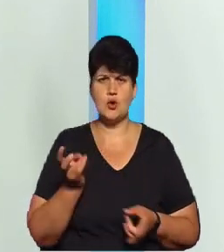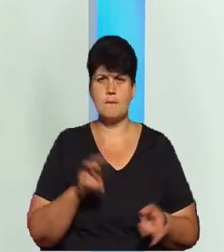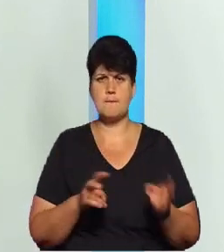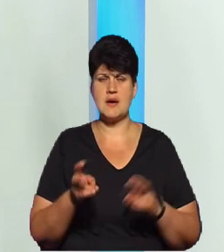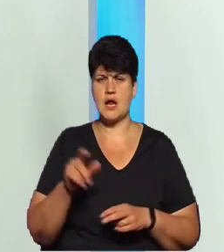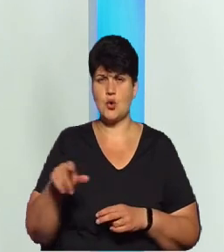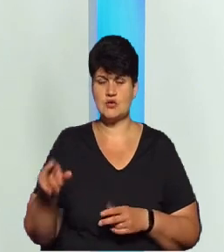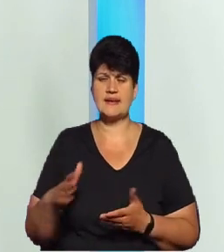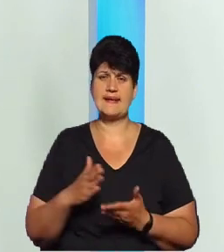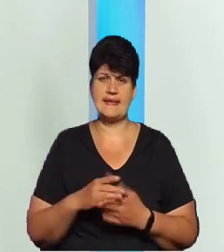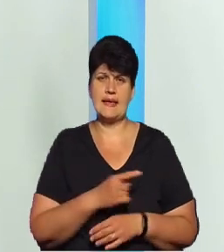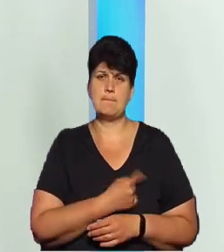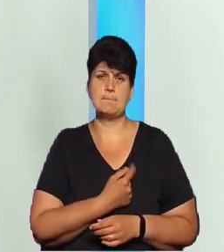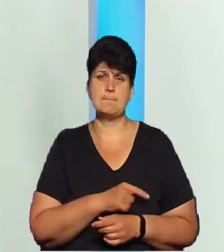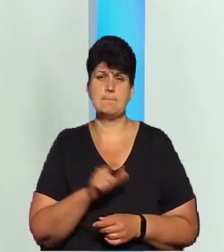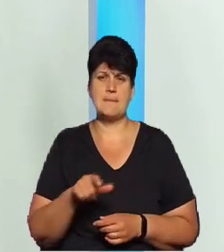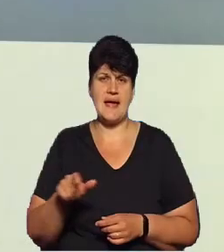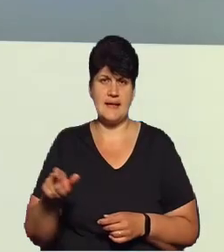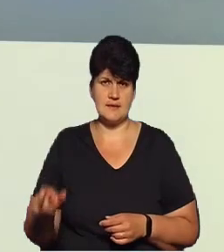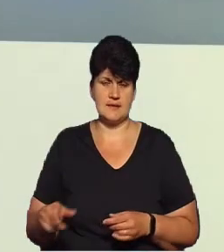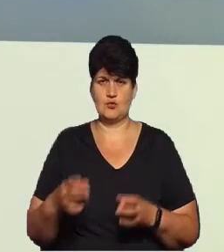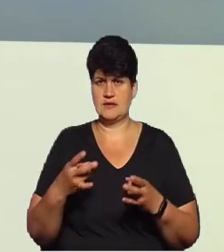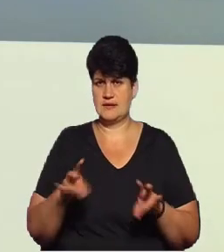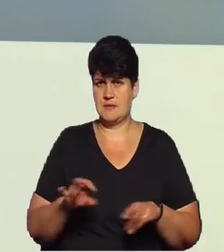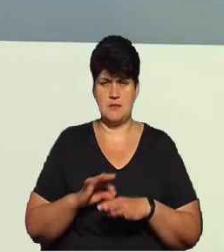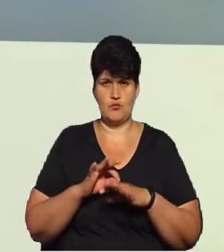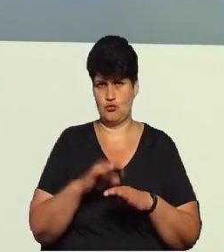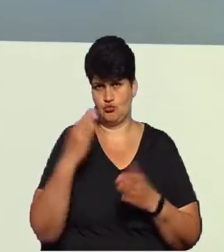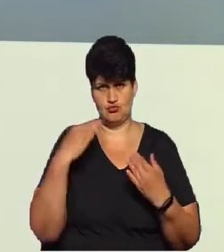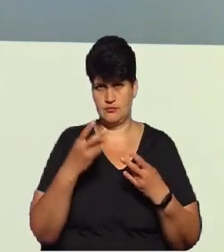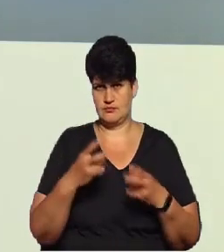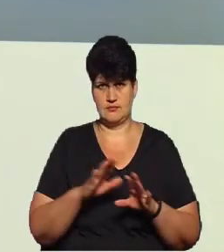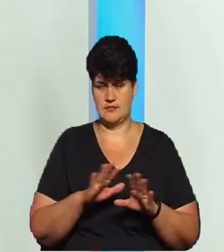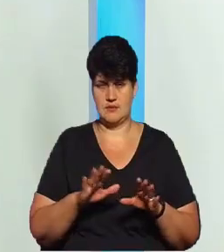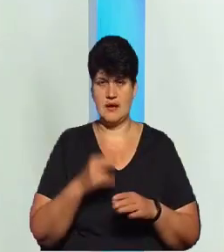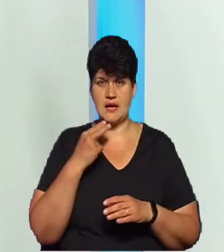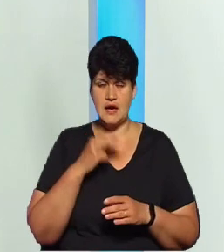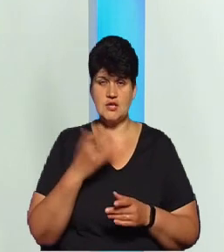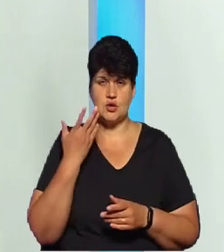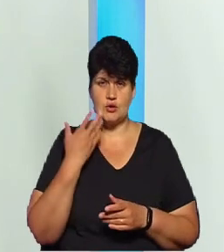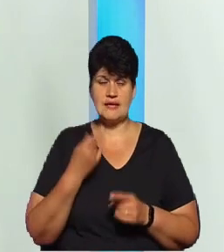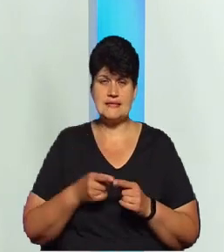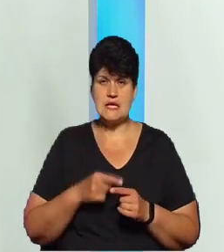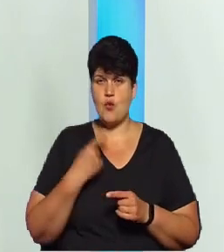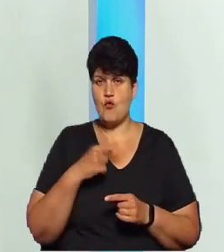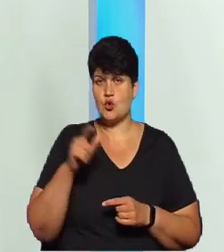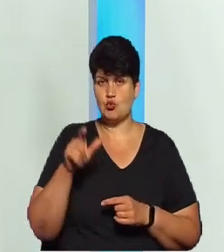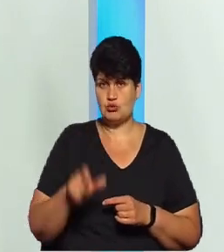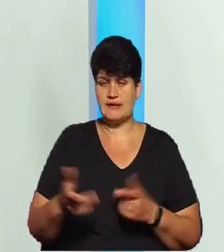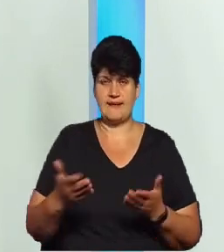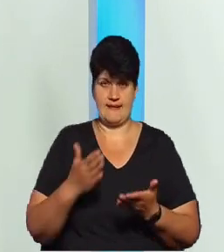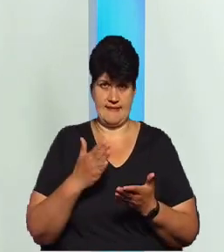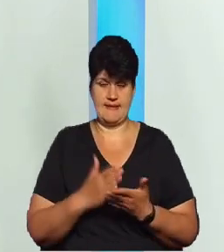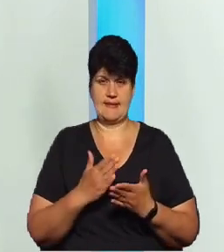медиків. Які... Можливо, нікого не треба буде приводити чужого просто. Так, краще все-таки, коли це говорить людина, яка є референтна,